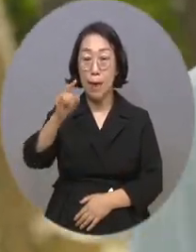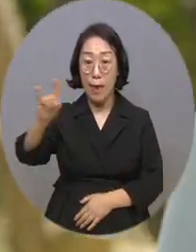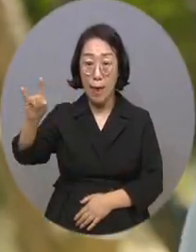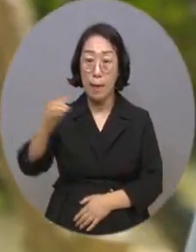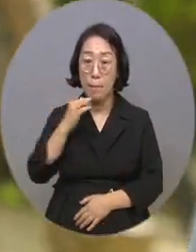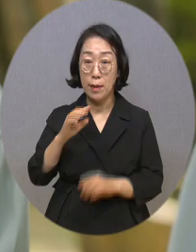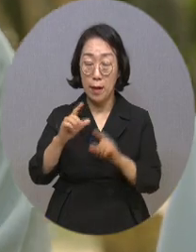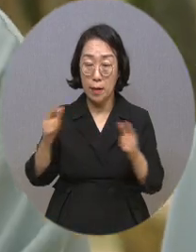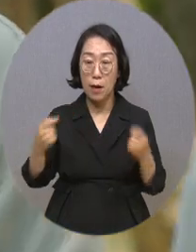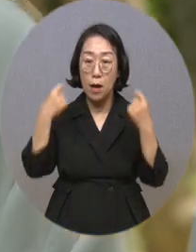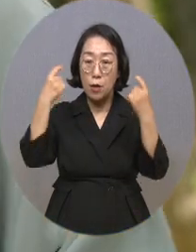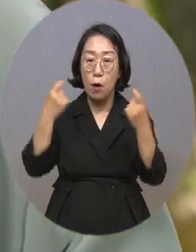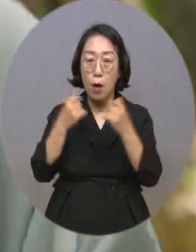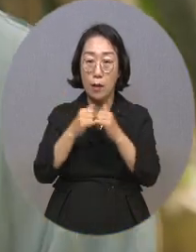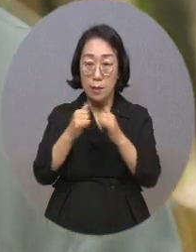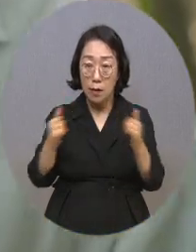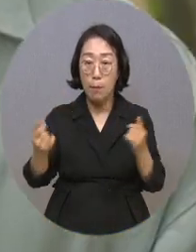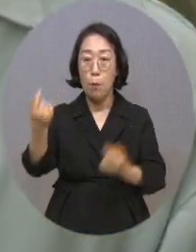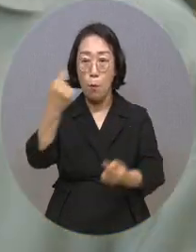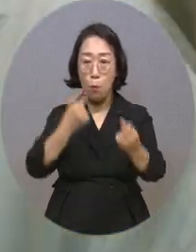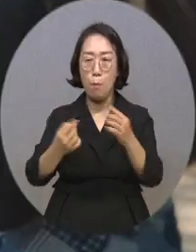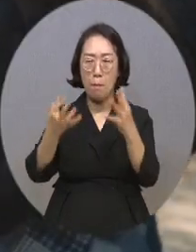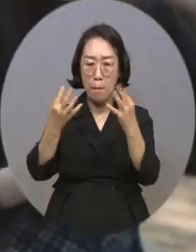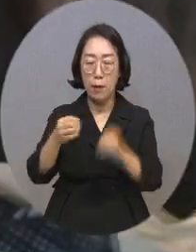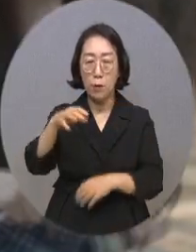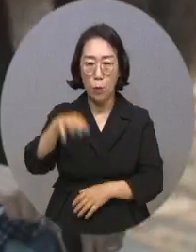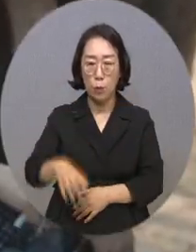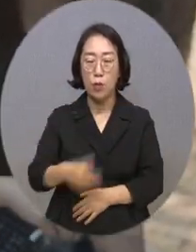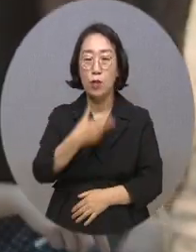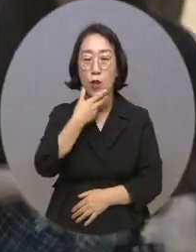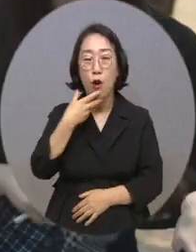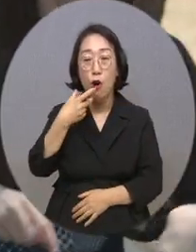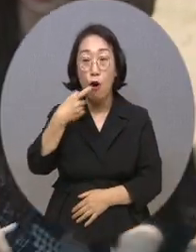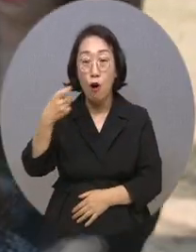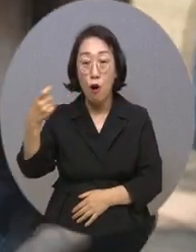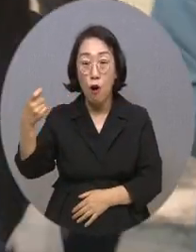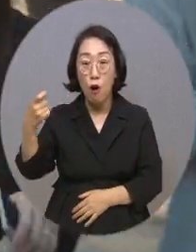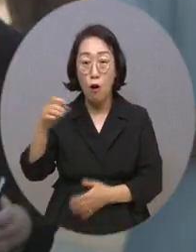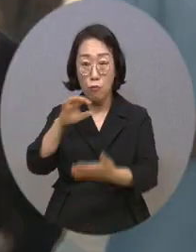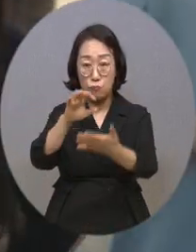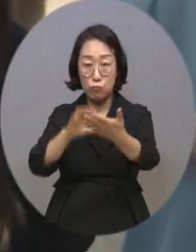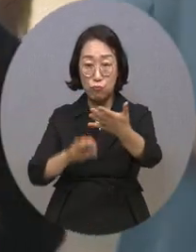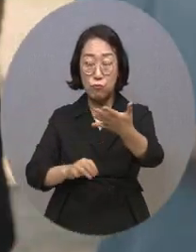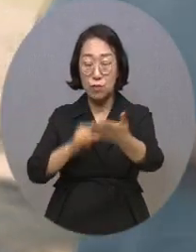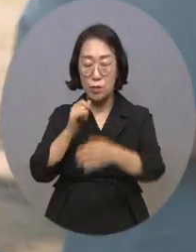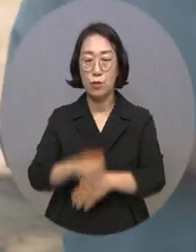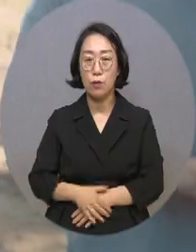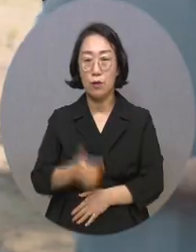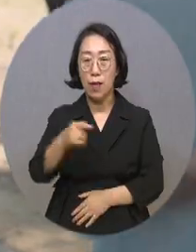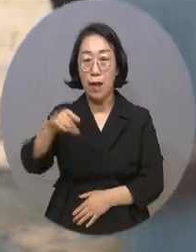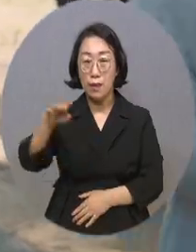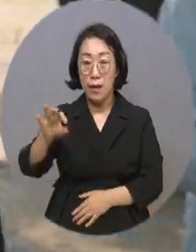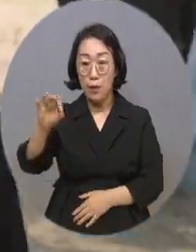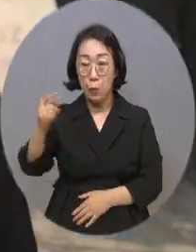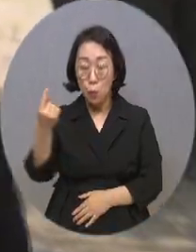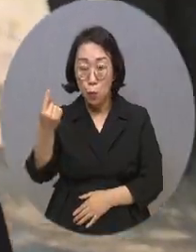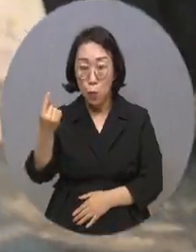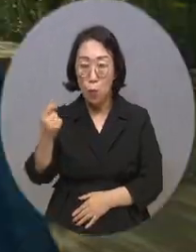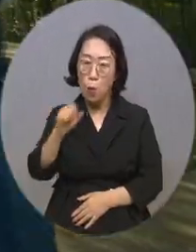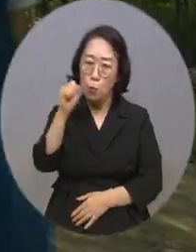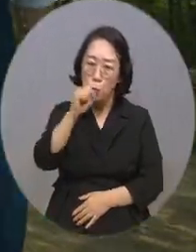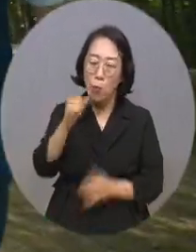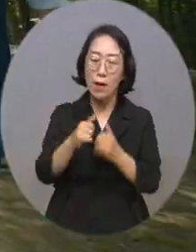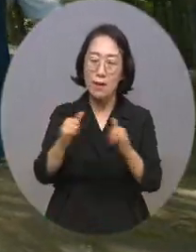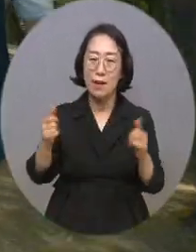아니라 관광객들도 굉장히 많이 와요. 그래갖고 영어로 아까 잘. 네, 근데 방금 굉장히 그 나상도님 팬분으로 보이셨어요, 그죠?